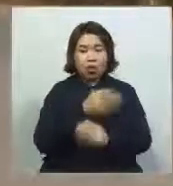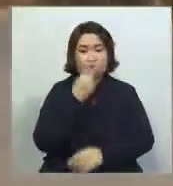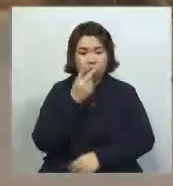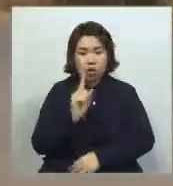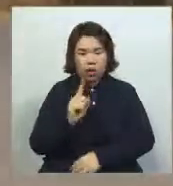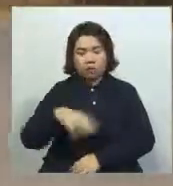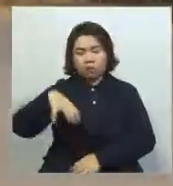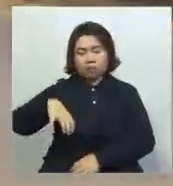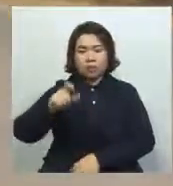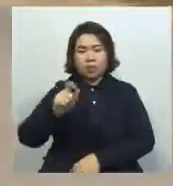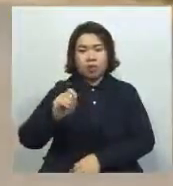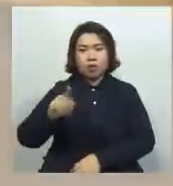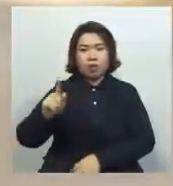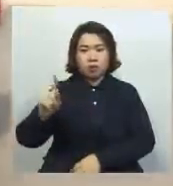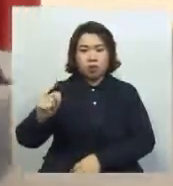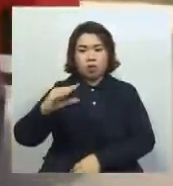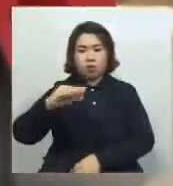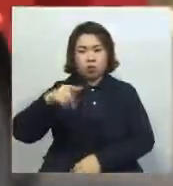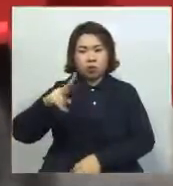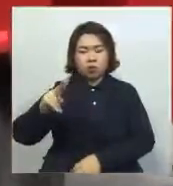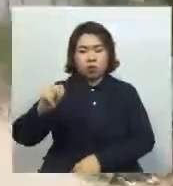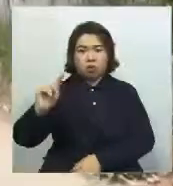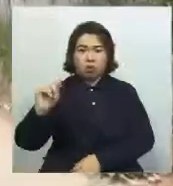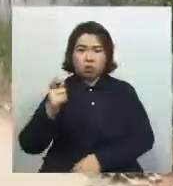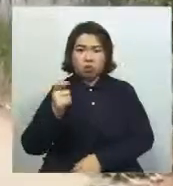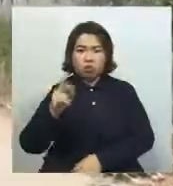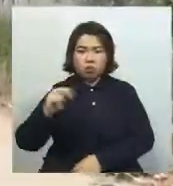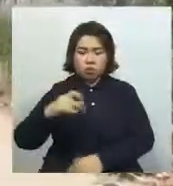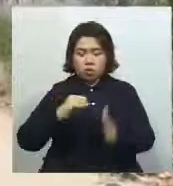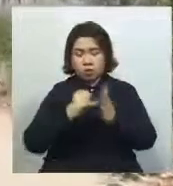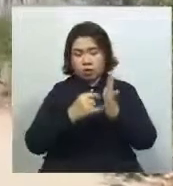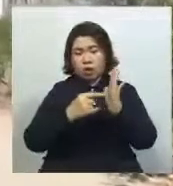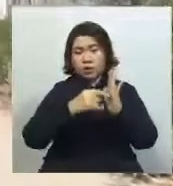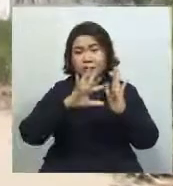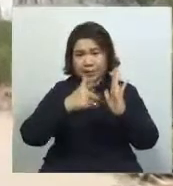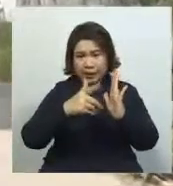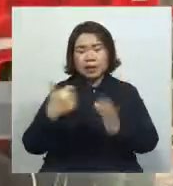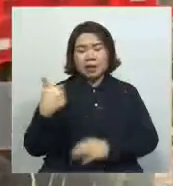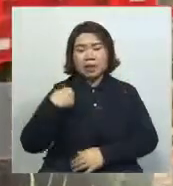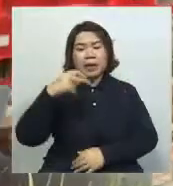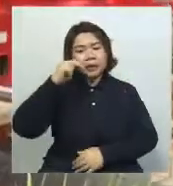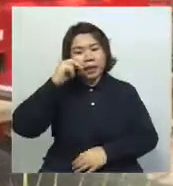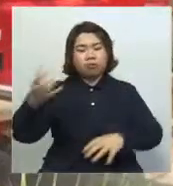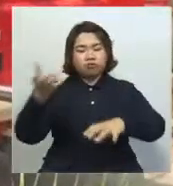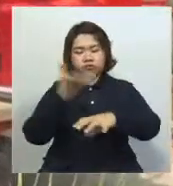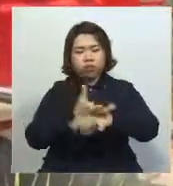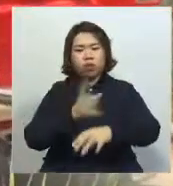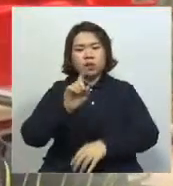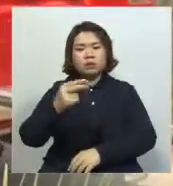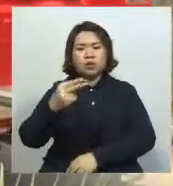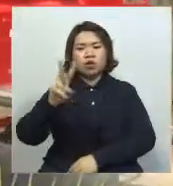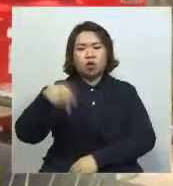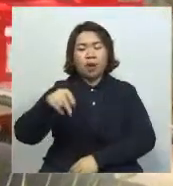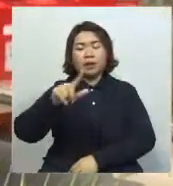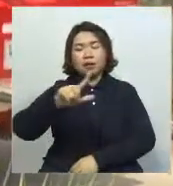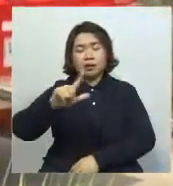ซึ่งเป็นเจ้าหน้าที่ขององค์การบริหารส่วนตำบลโพนทองอำเภอเมืองชัยภูมิเขานำรถบรรทุกน้ำ 12,000 ลิ